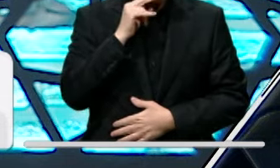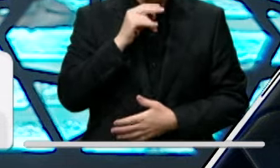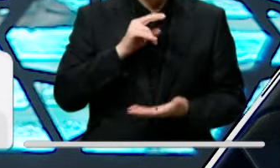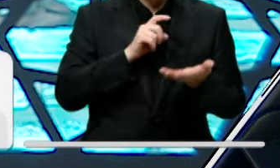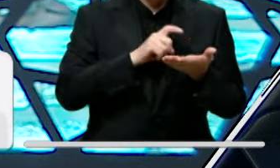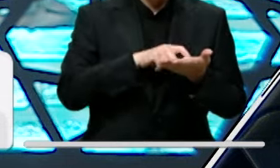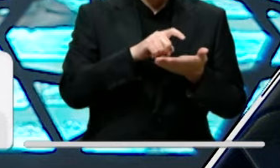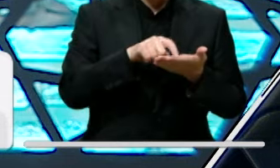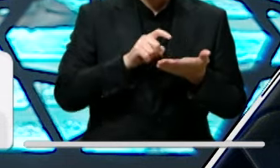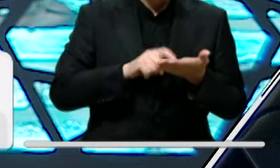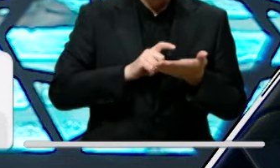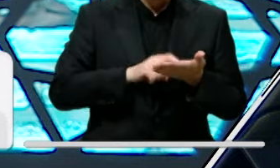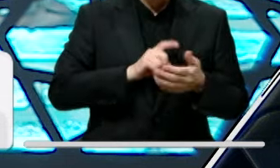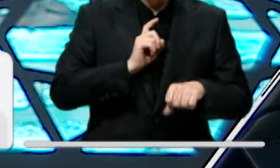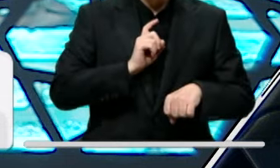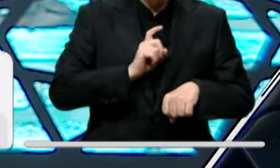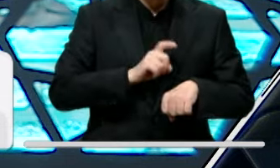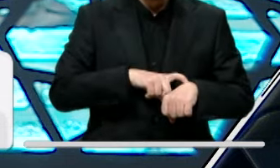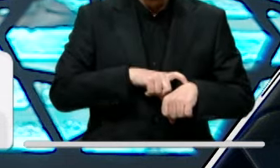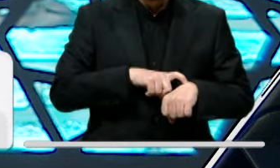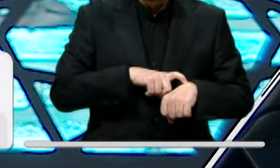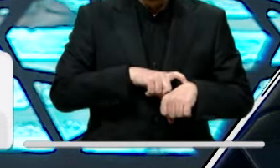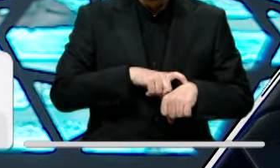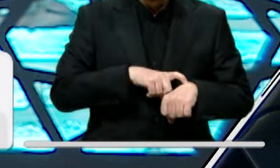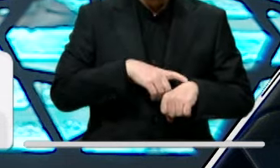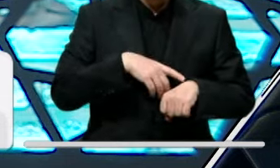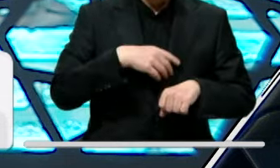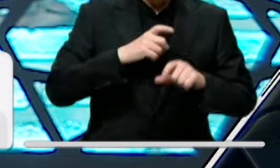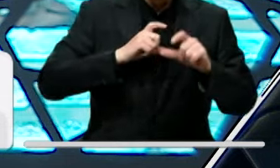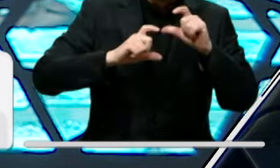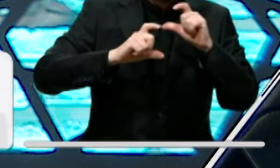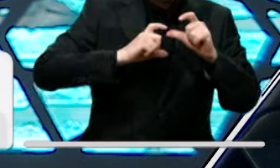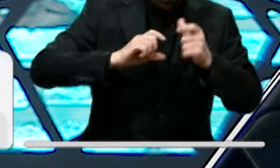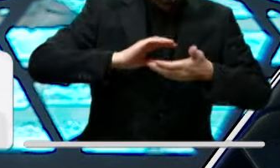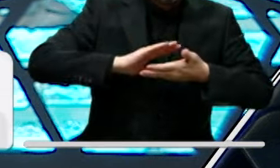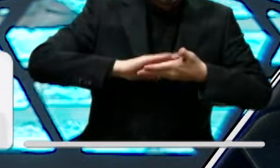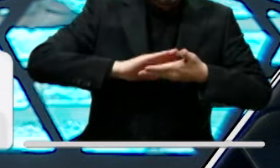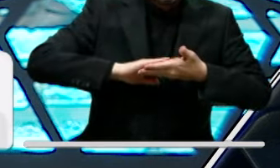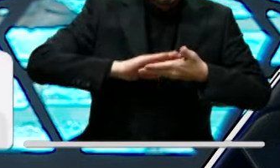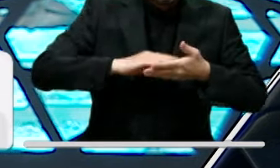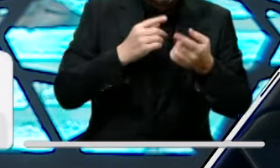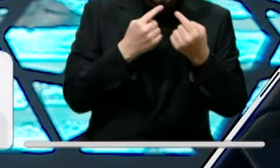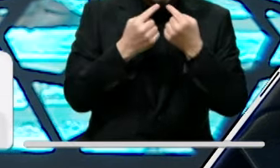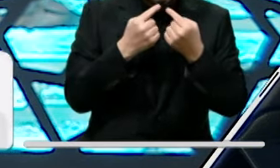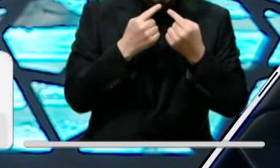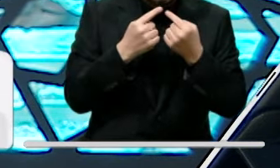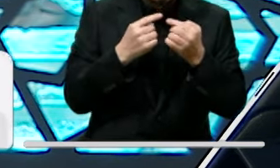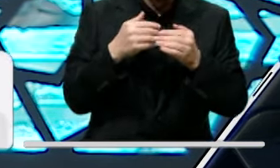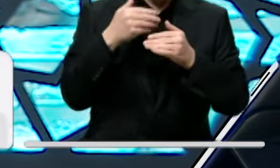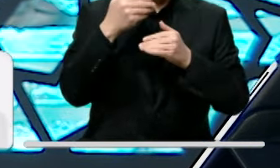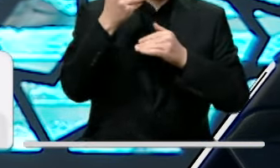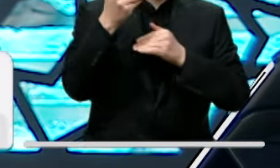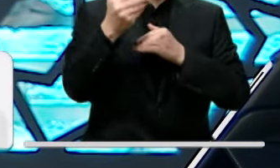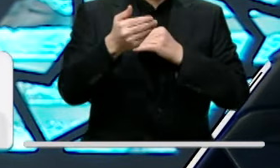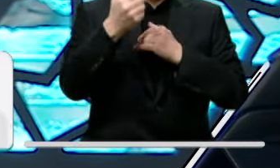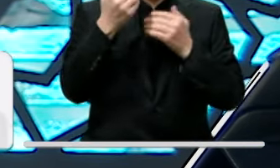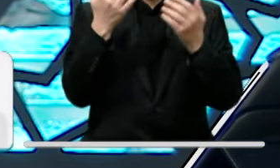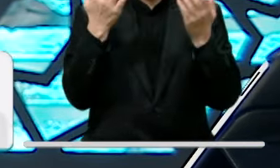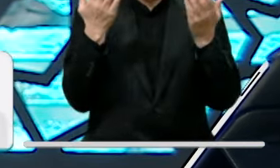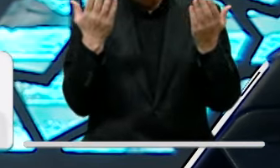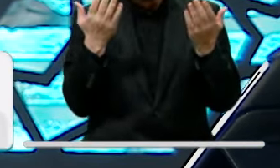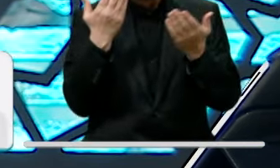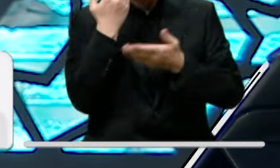294-4-294 nolu telefon numarasını tuşladığınızda Diyanete Soralım ekibinden arkadaşlarımızla görüşeceksiniz. Sonrasında da inşallah sizi